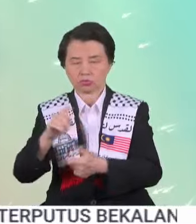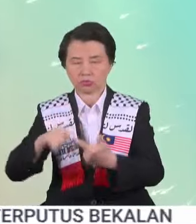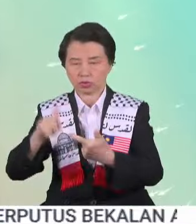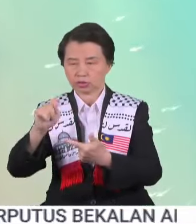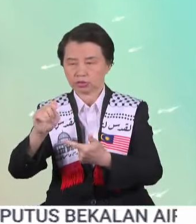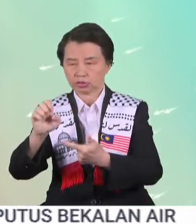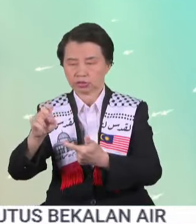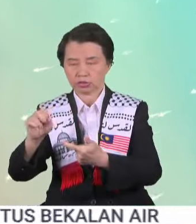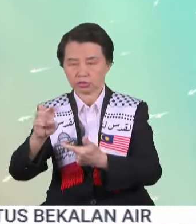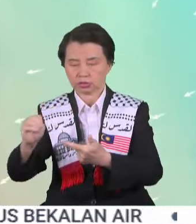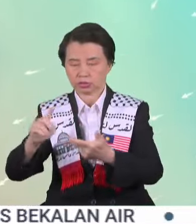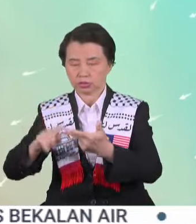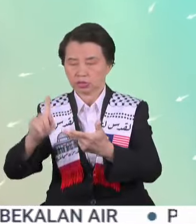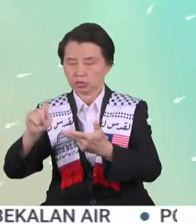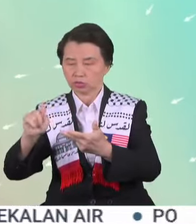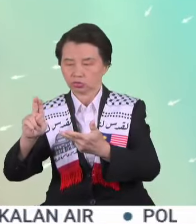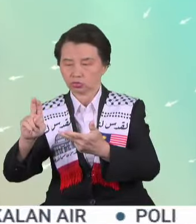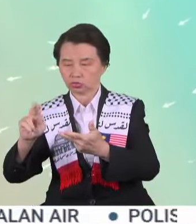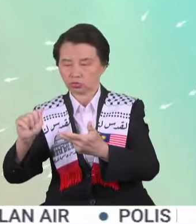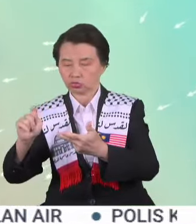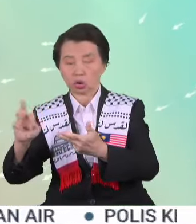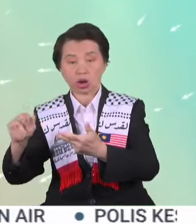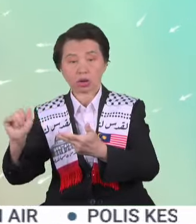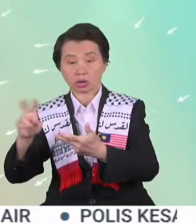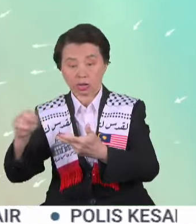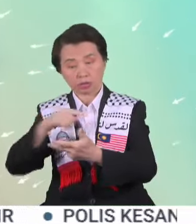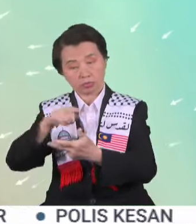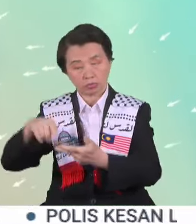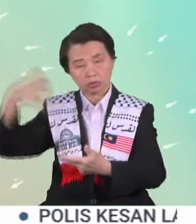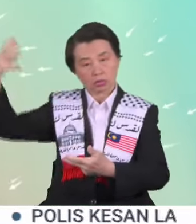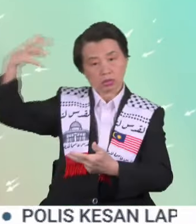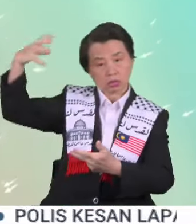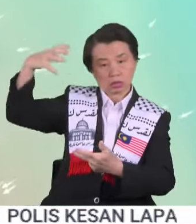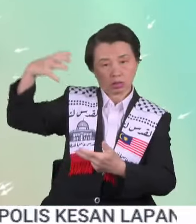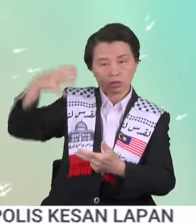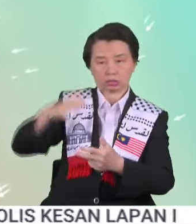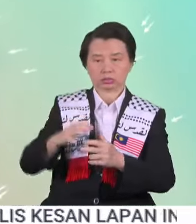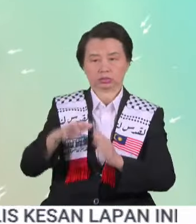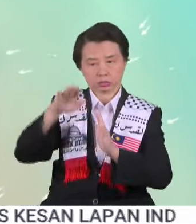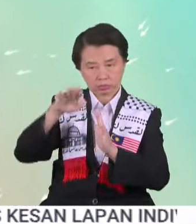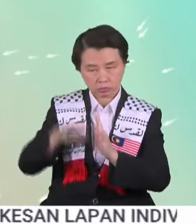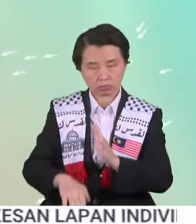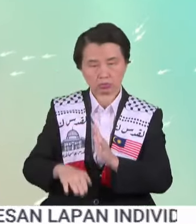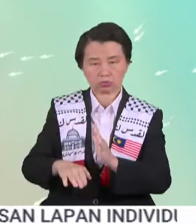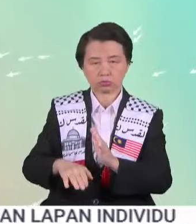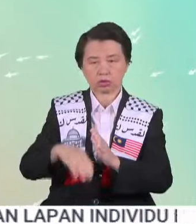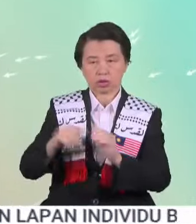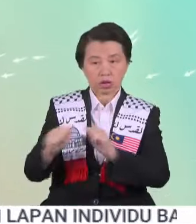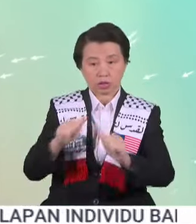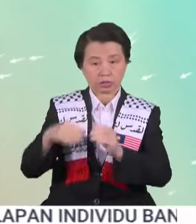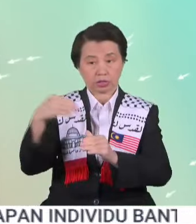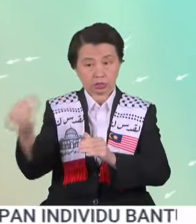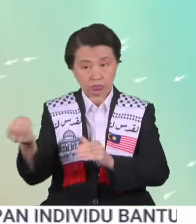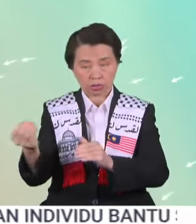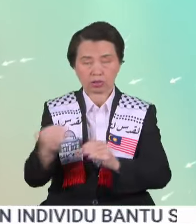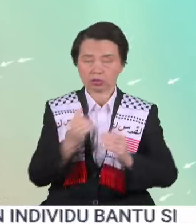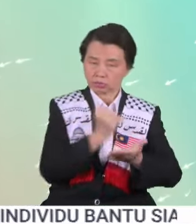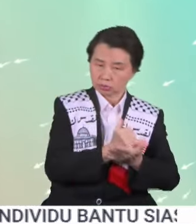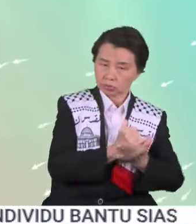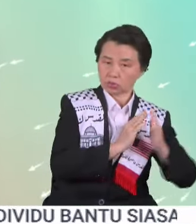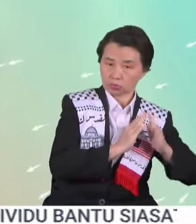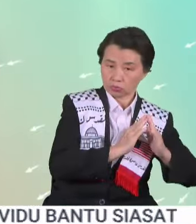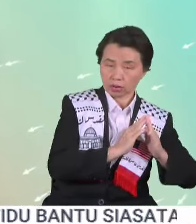dan juga Tuaran. Orang diminta untuk mengurangkan aktiviti di luar kawasan rumah, minum air dengan secukupnya untuk